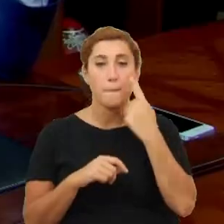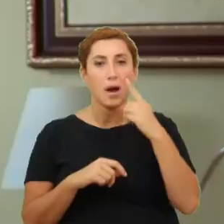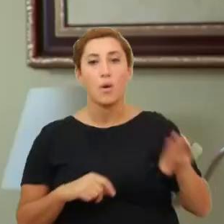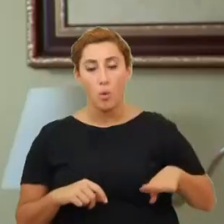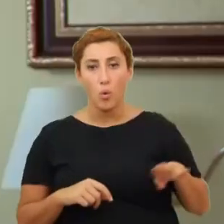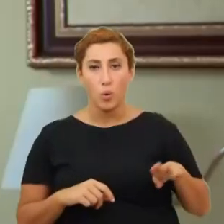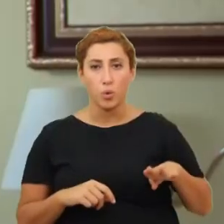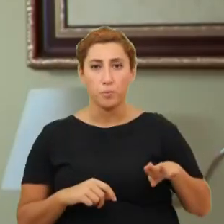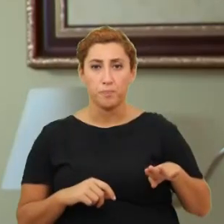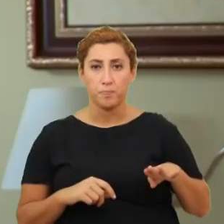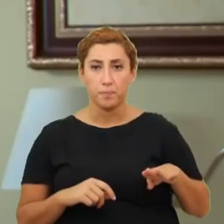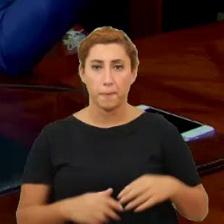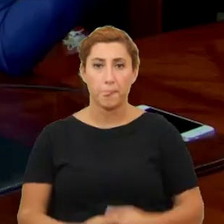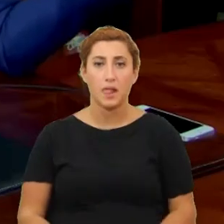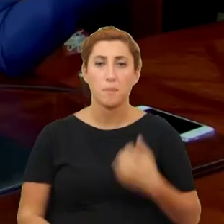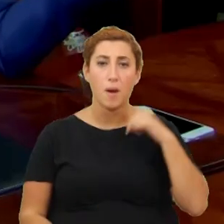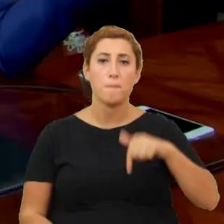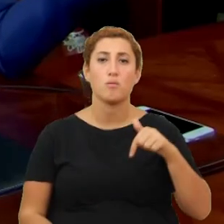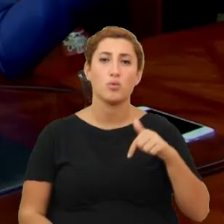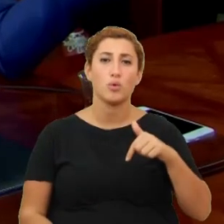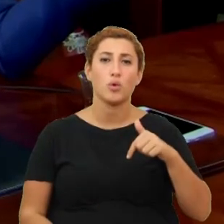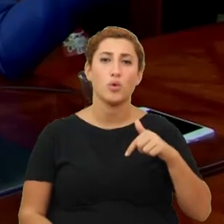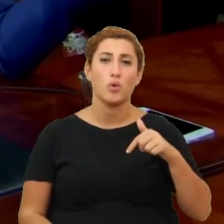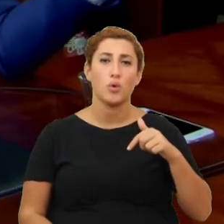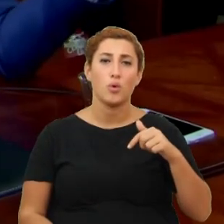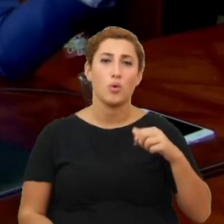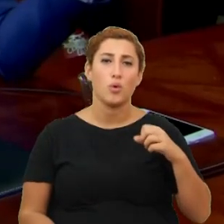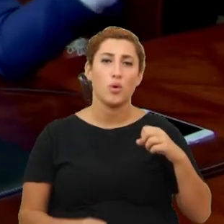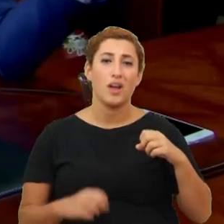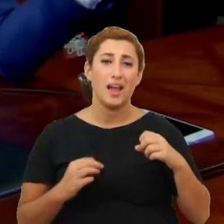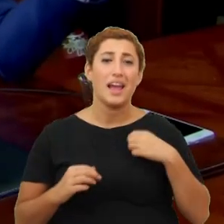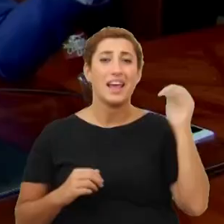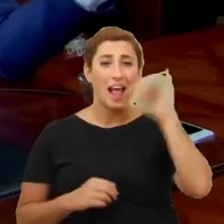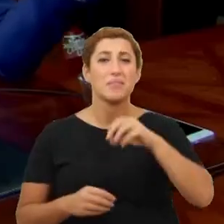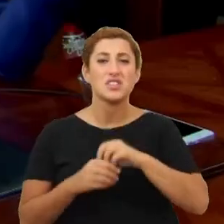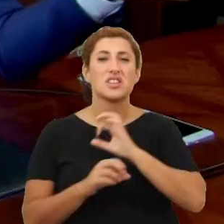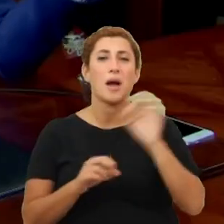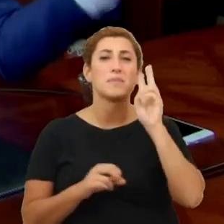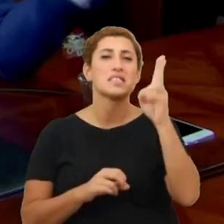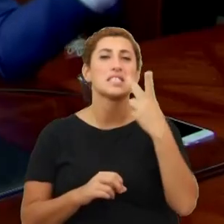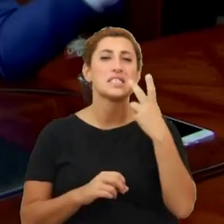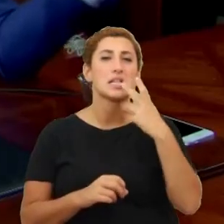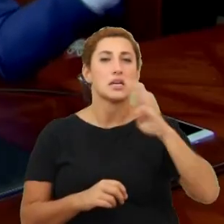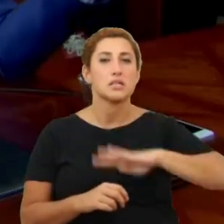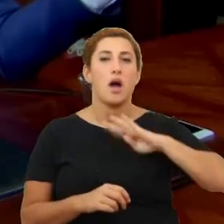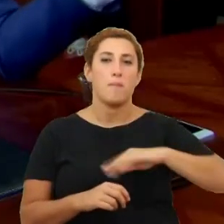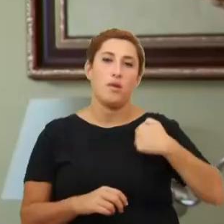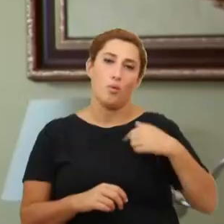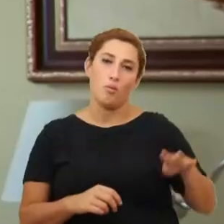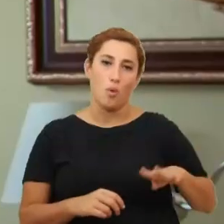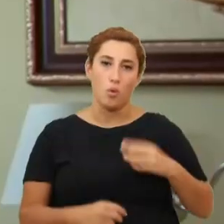oğlum, ben buralara gelebilmek için tam 2 yıldır sabrediyorum